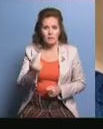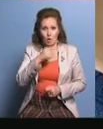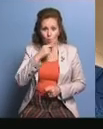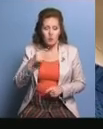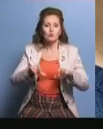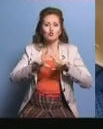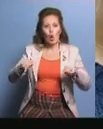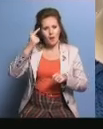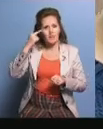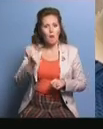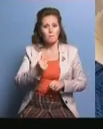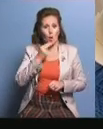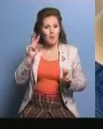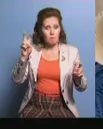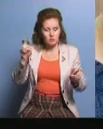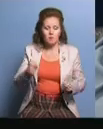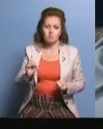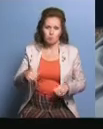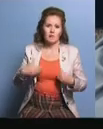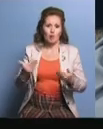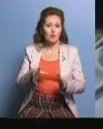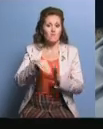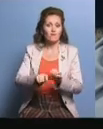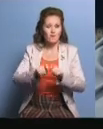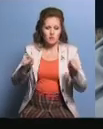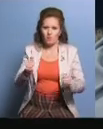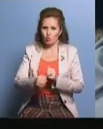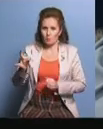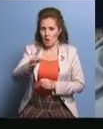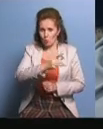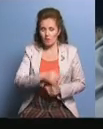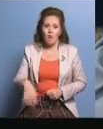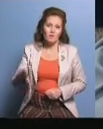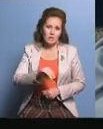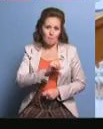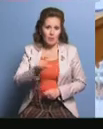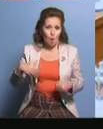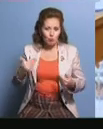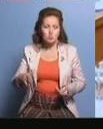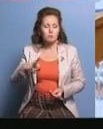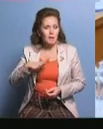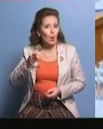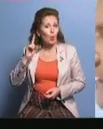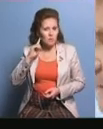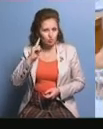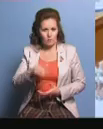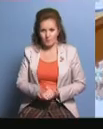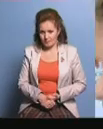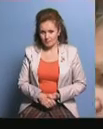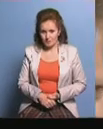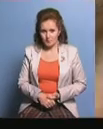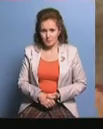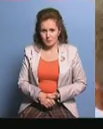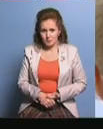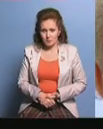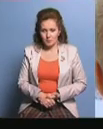предложили ввести в каждом микрорайоне города. Все предложения, высказанные на совещании, были услышаны. Мария Лебедева, Юрий Зелененький,